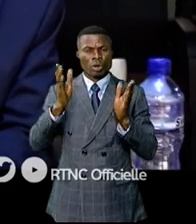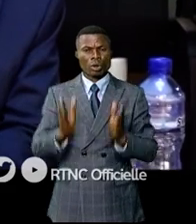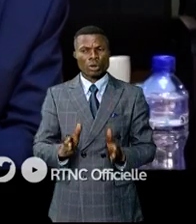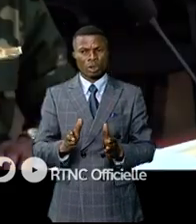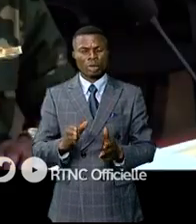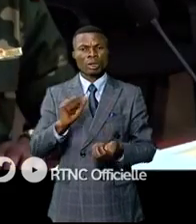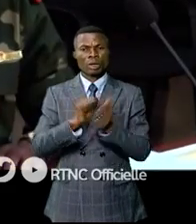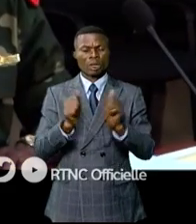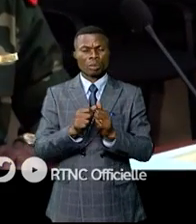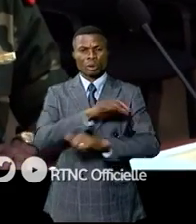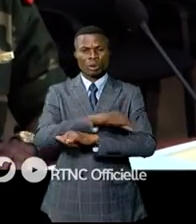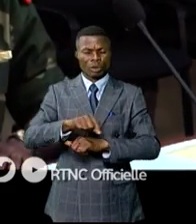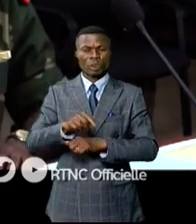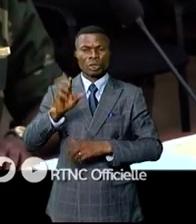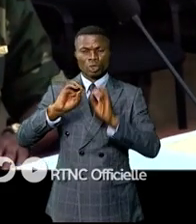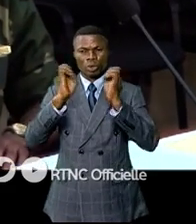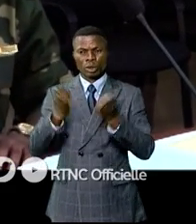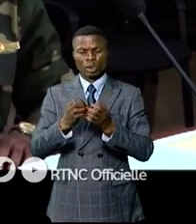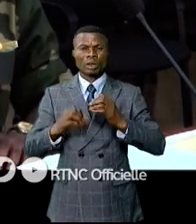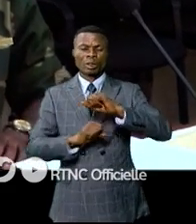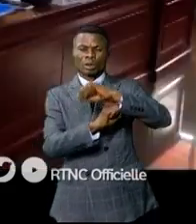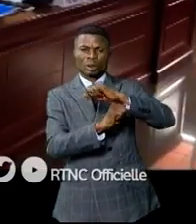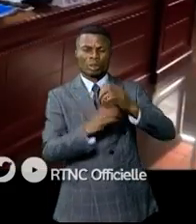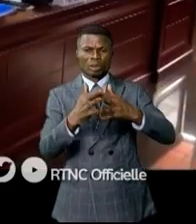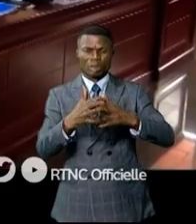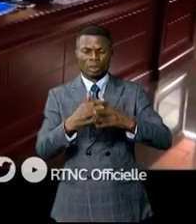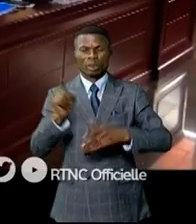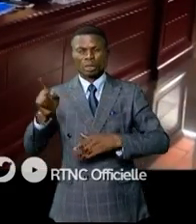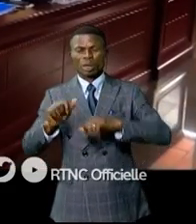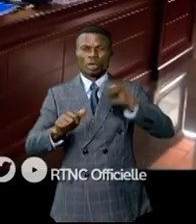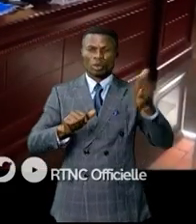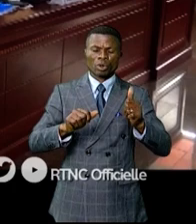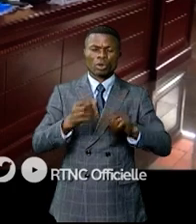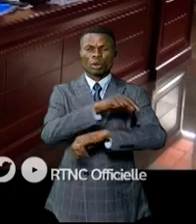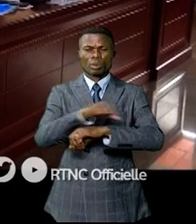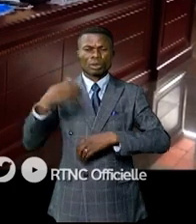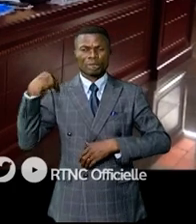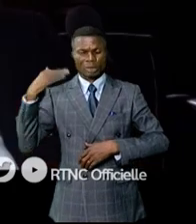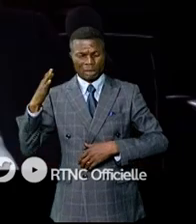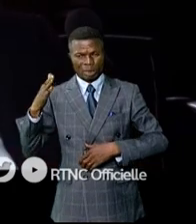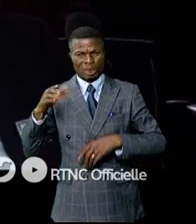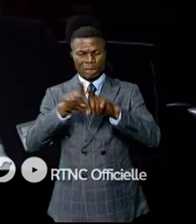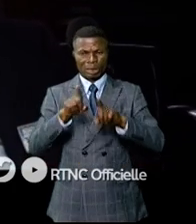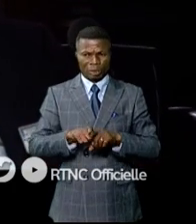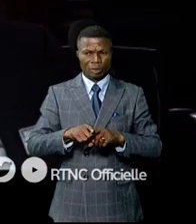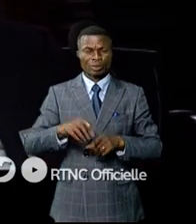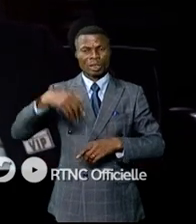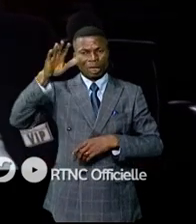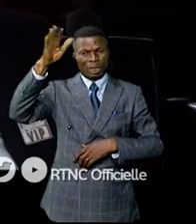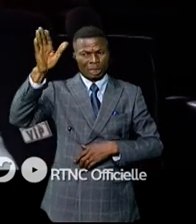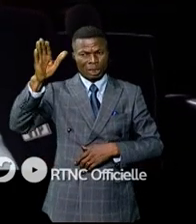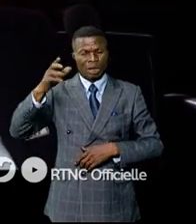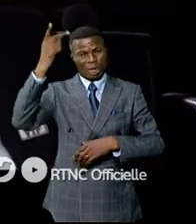le cadre juridique du CHESD, le partenariat entre le CHESD et d'autres institutions nationales et extérieures,